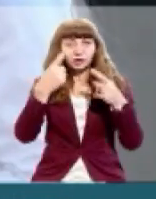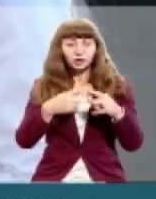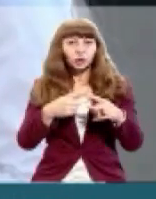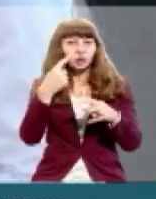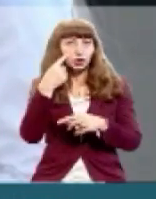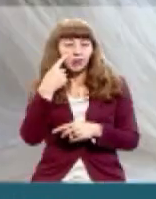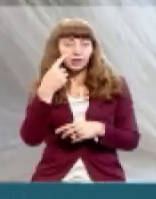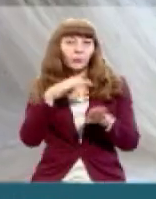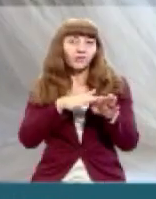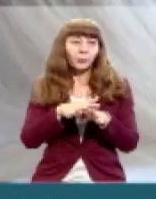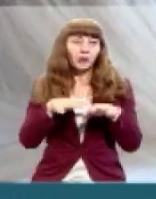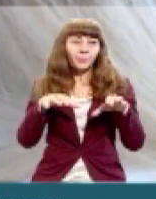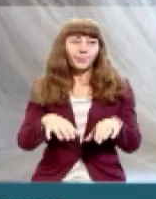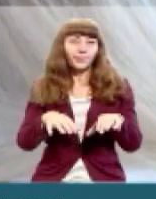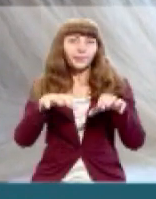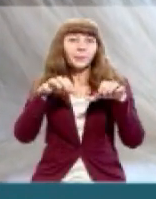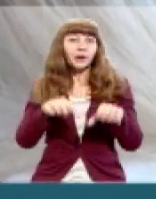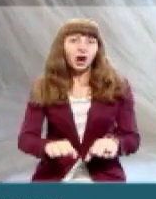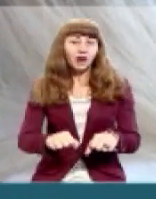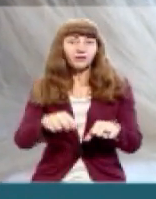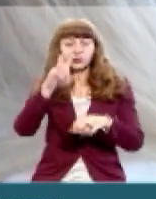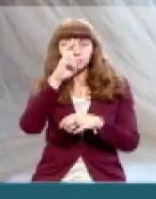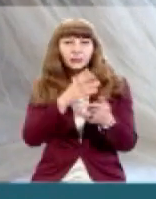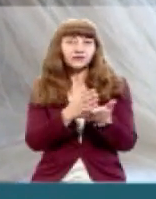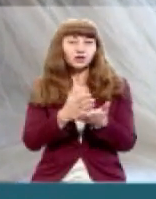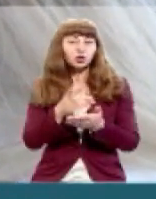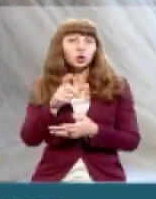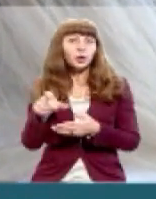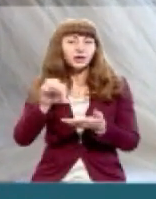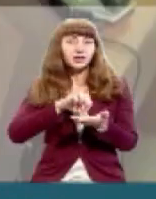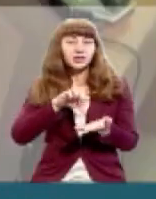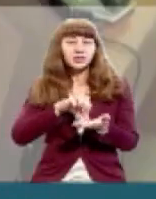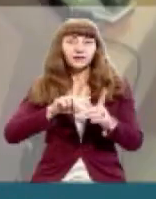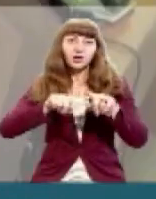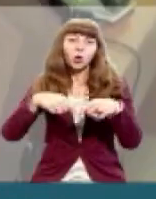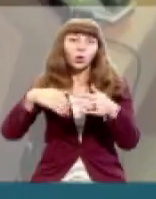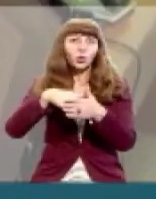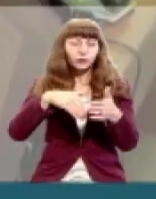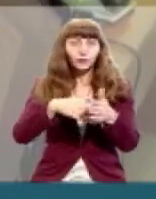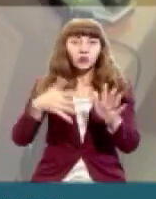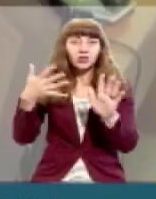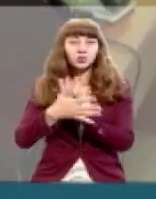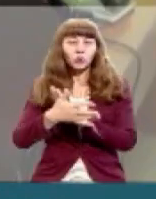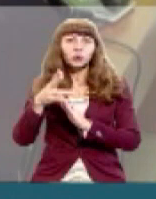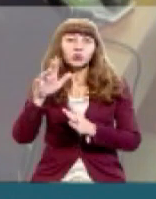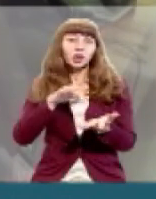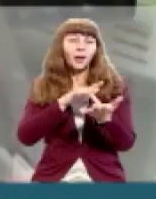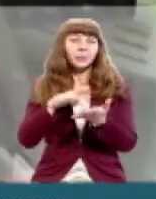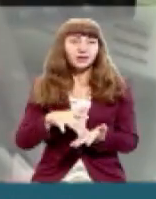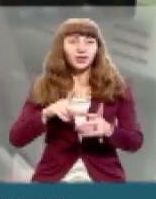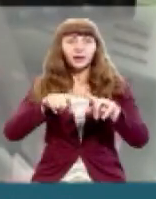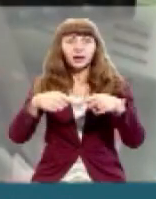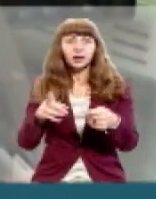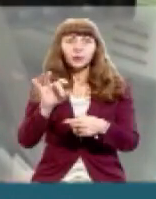және мүлікті сенімгерлік басқаруға беру бөлігінде мемлекеттік қызметшілердің құқықтарын сақтау бойынша тақырыптық талдауларды қарау